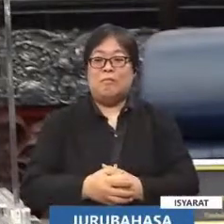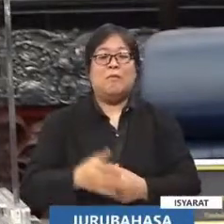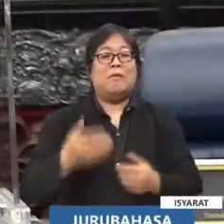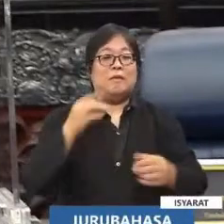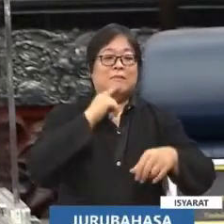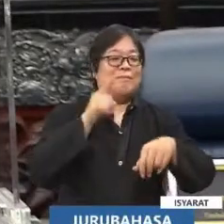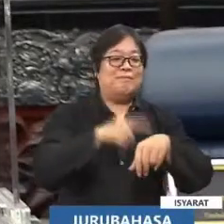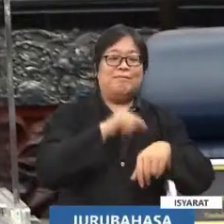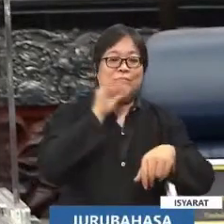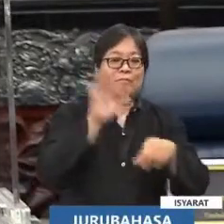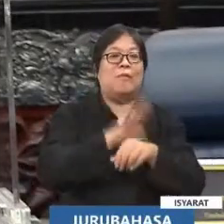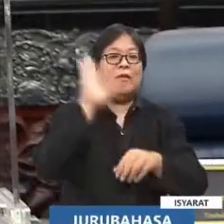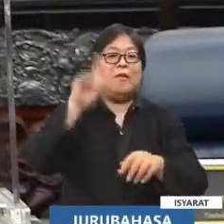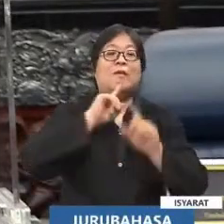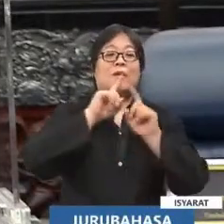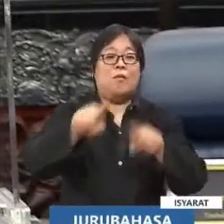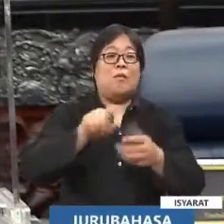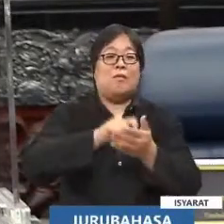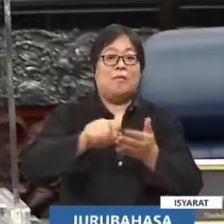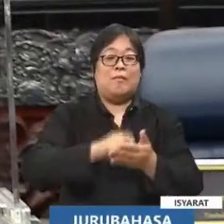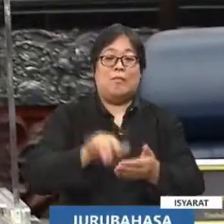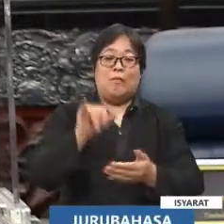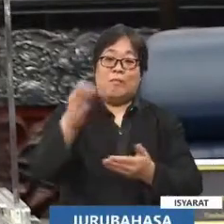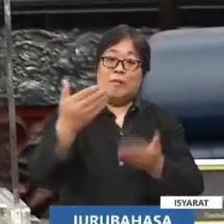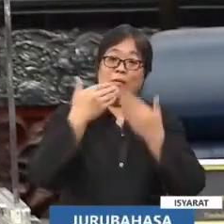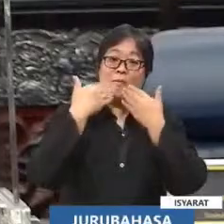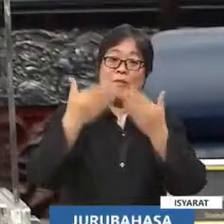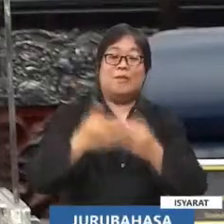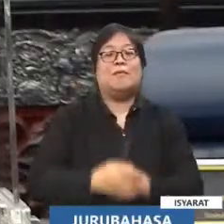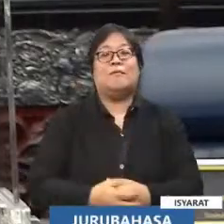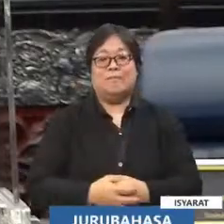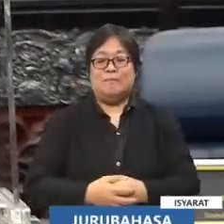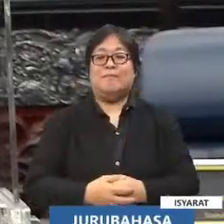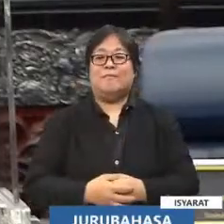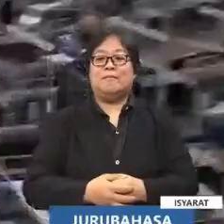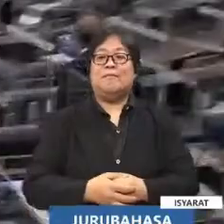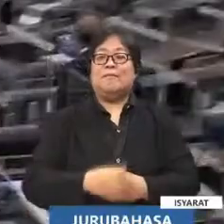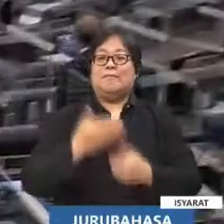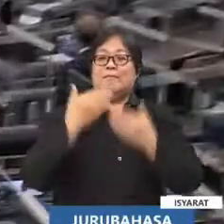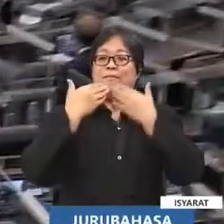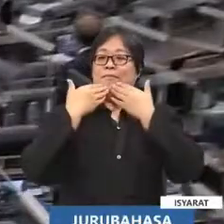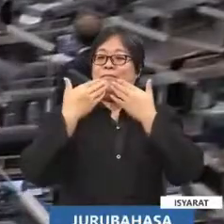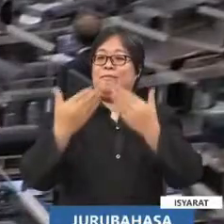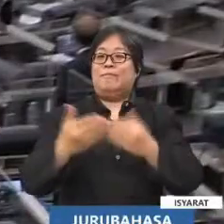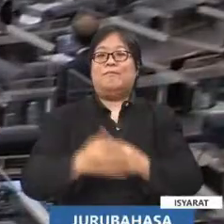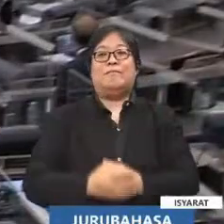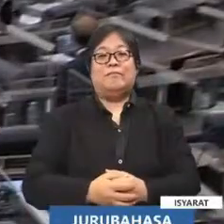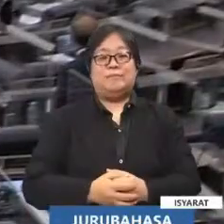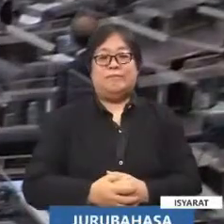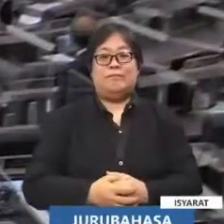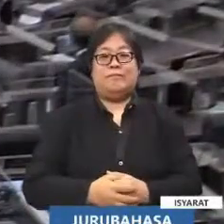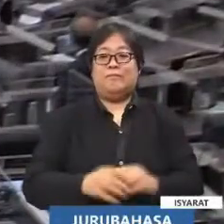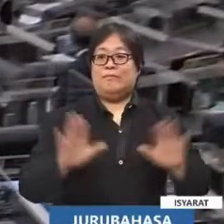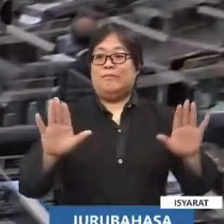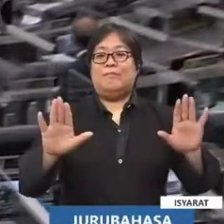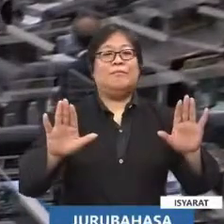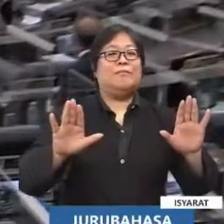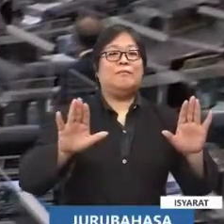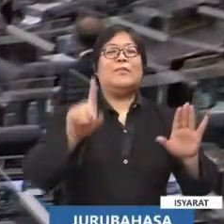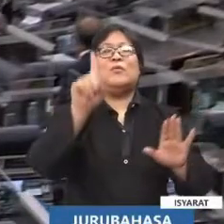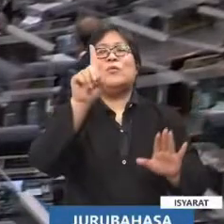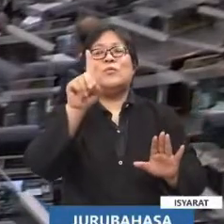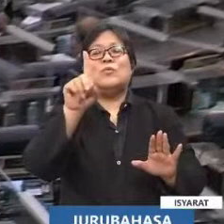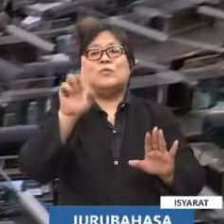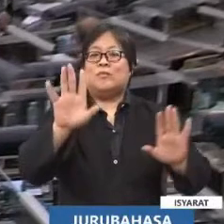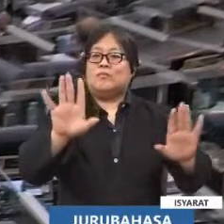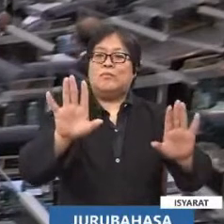secara bertulis kepada YB Tumpat. Terima kasih. Speaker, satu lagi tambahan. Terima kasih, Yang Berhormat. Sebenarnya dah... Soalan tambahan sebenarnya? Satu